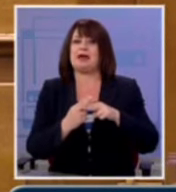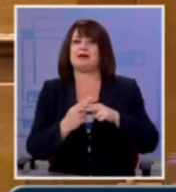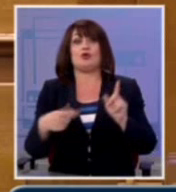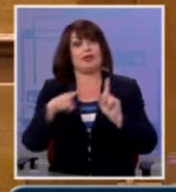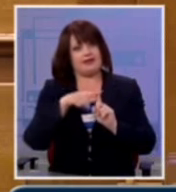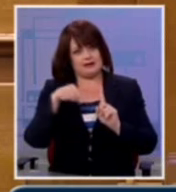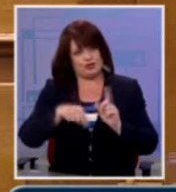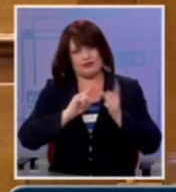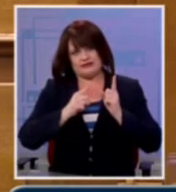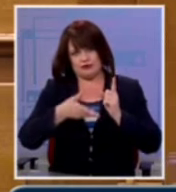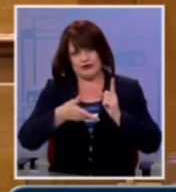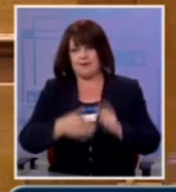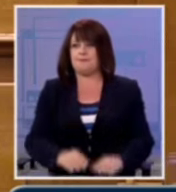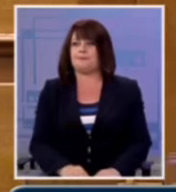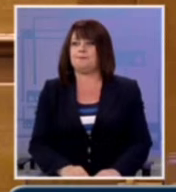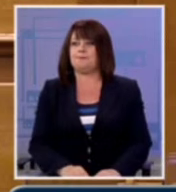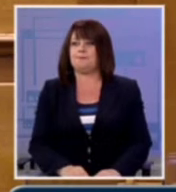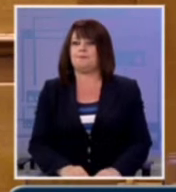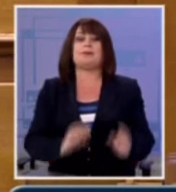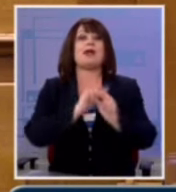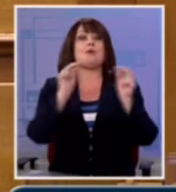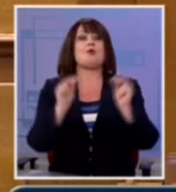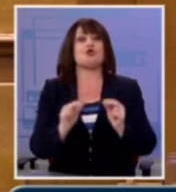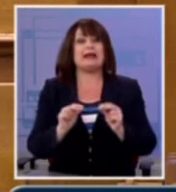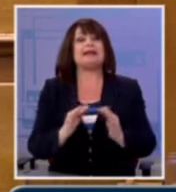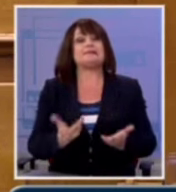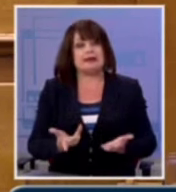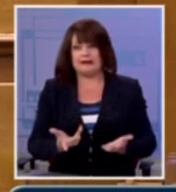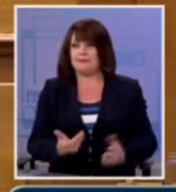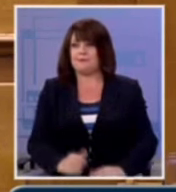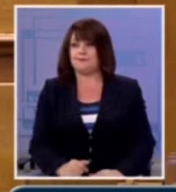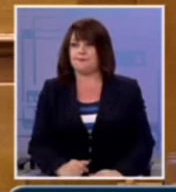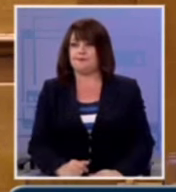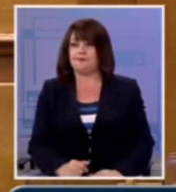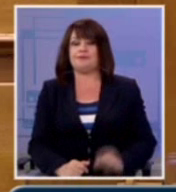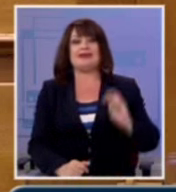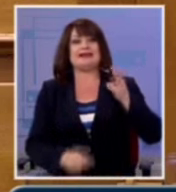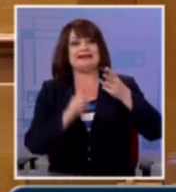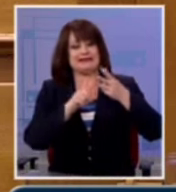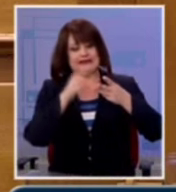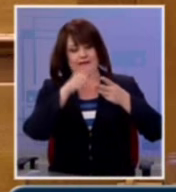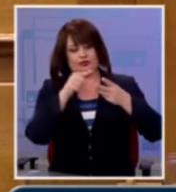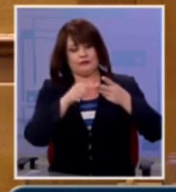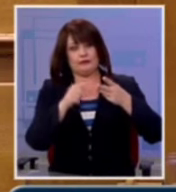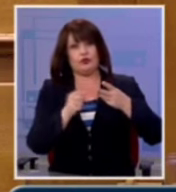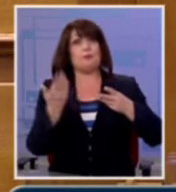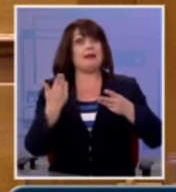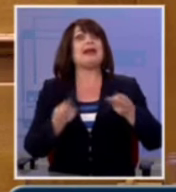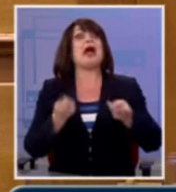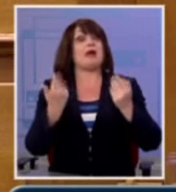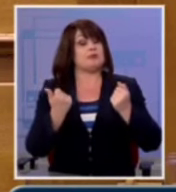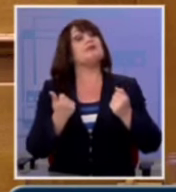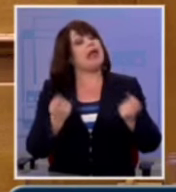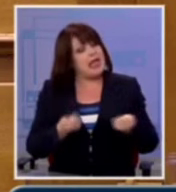αυτής της συμφωνίας. Συνεπώς, η ιδέα ότι οι τρεις αυτές αρχές δεν λειτουργήσαν,